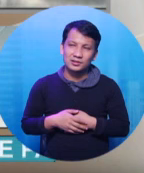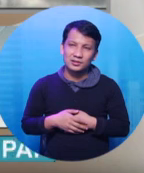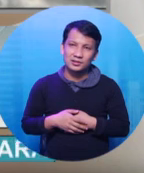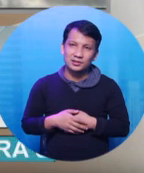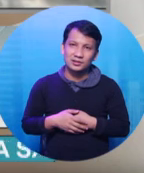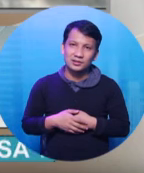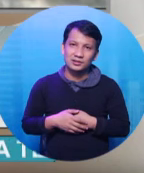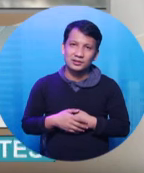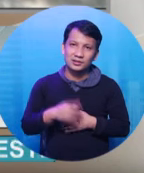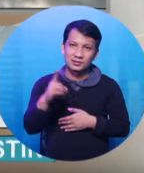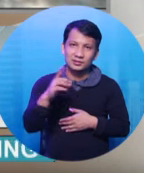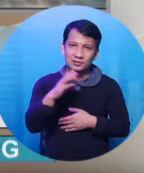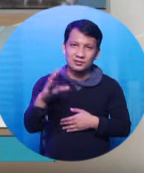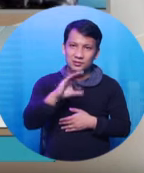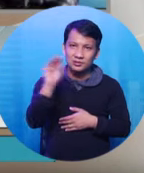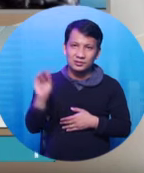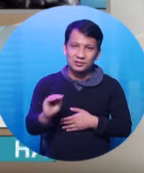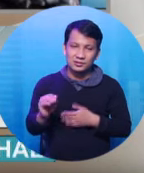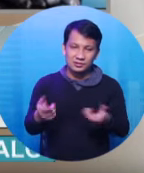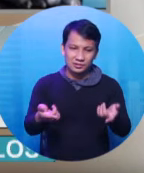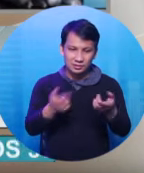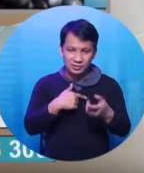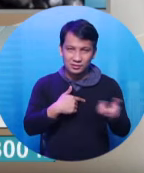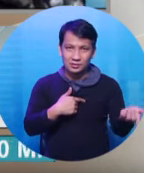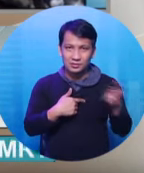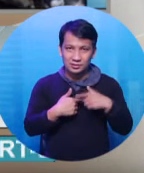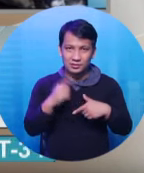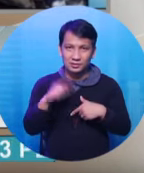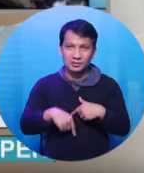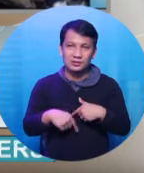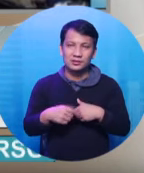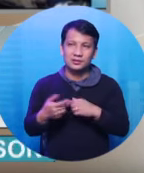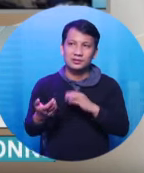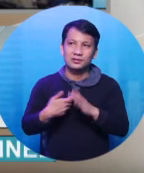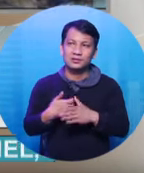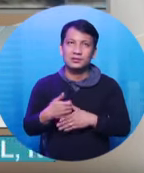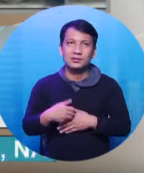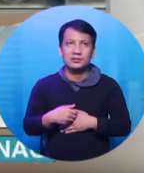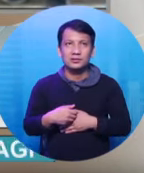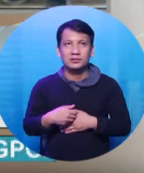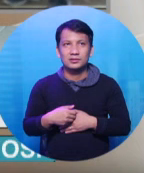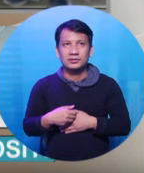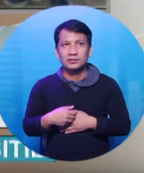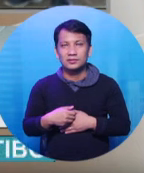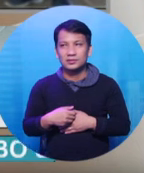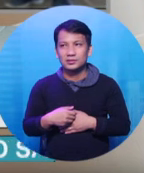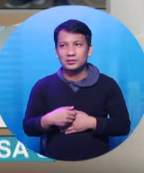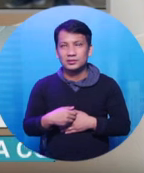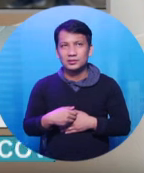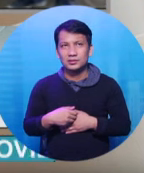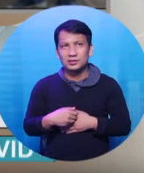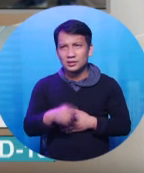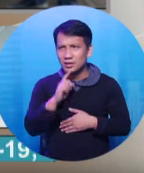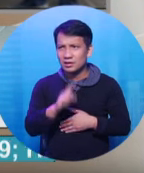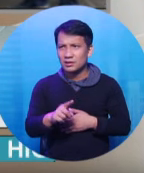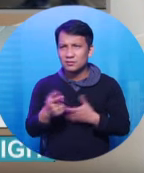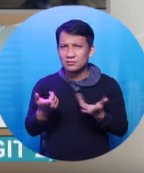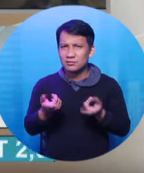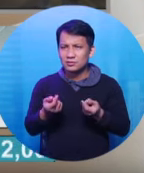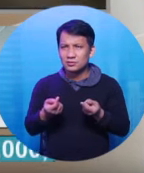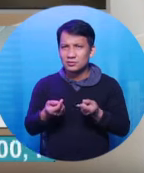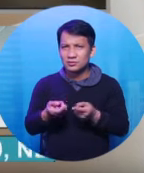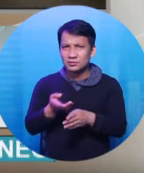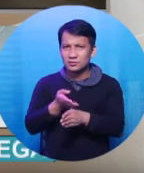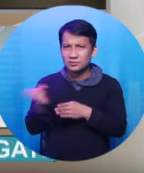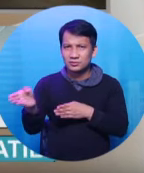100% po na binabayad ng customer na delivery po, napupunta po sa amin mga riders. Ha? So, ano pala kayo?